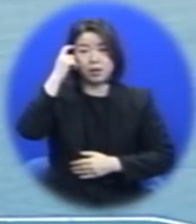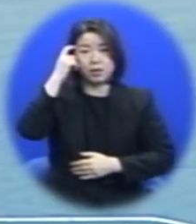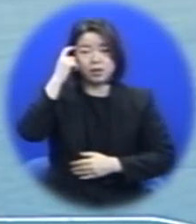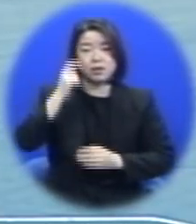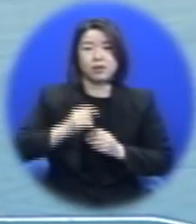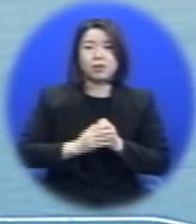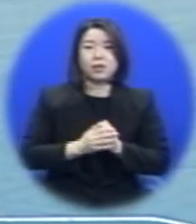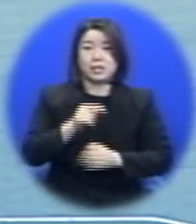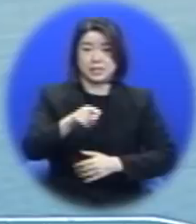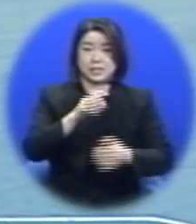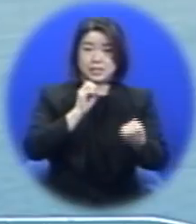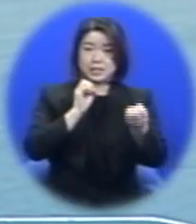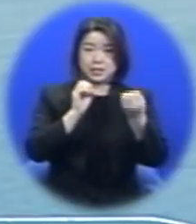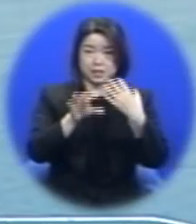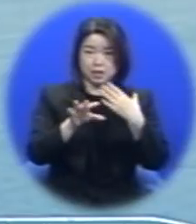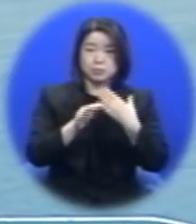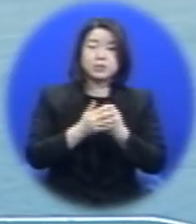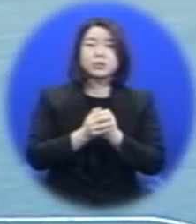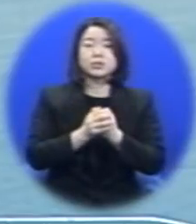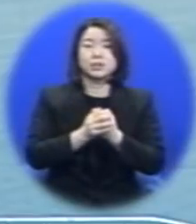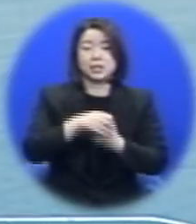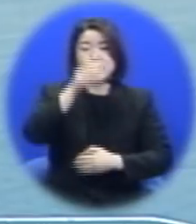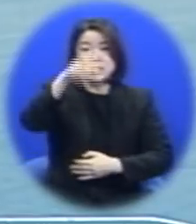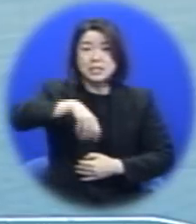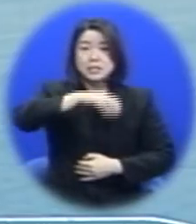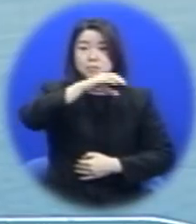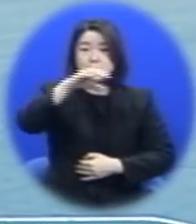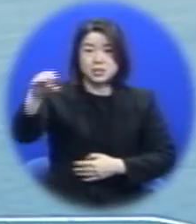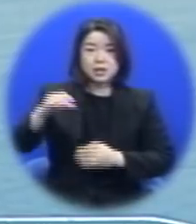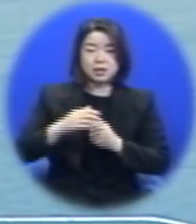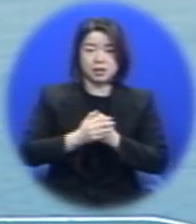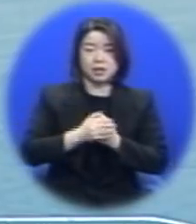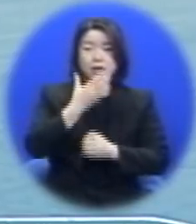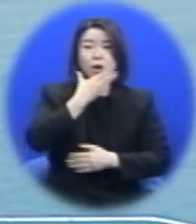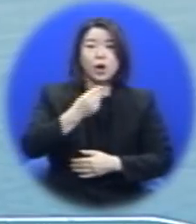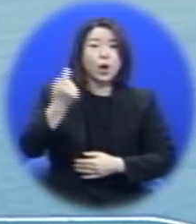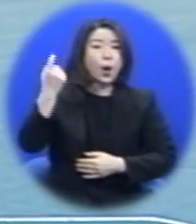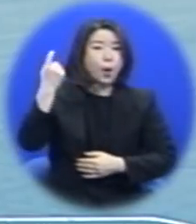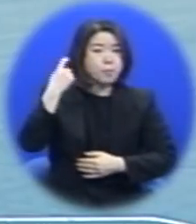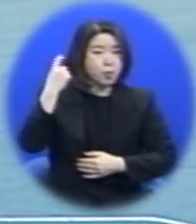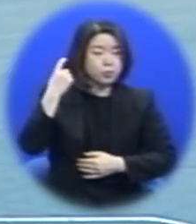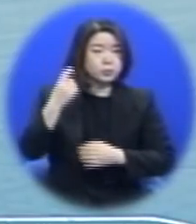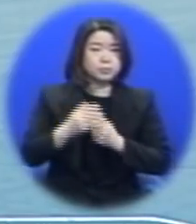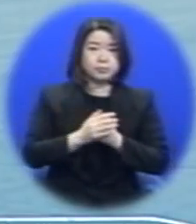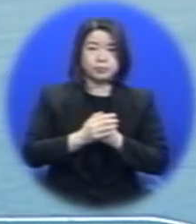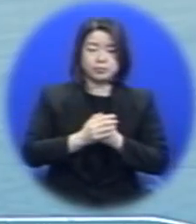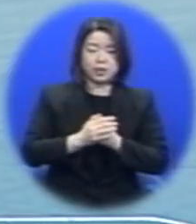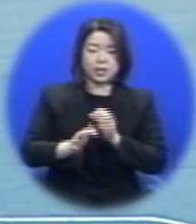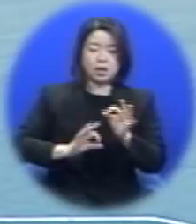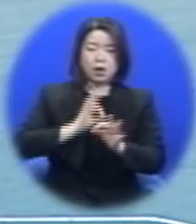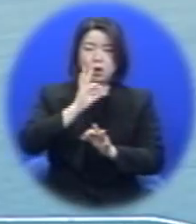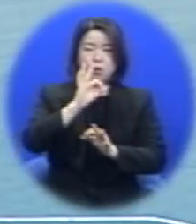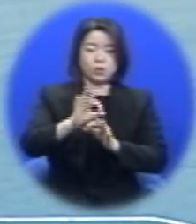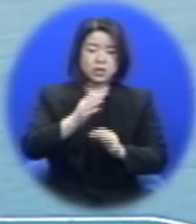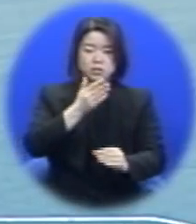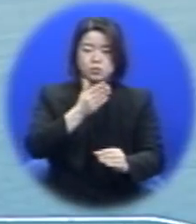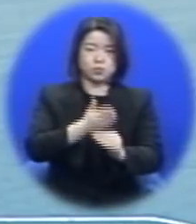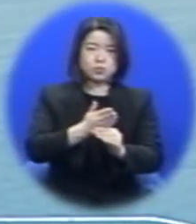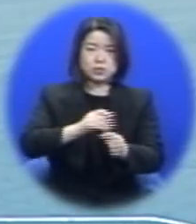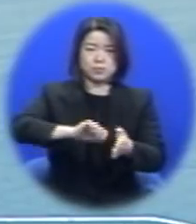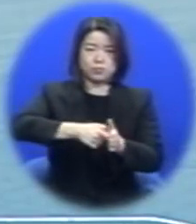그 답은 십자가가 복음의 영원한 핵심이기 때문에 그렇습니다.